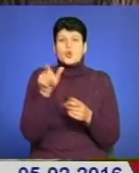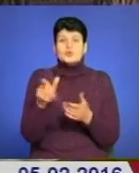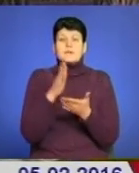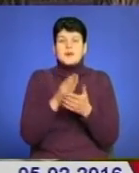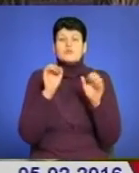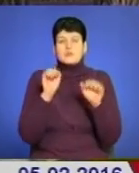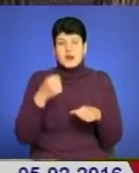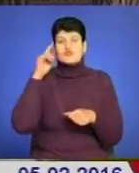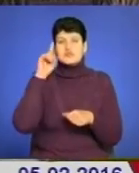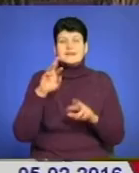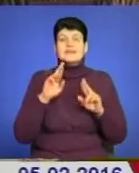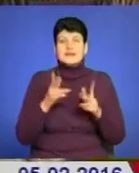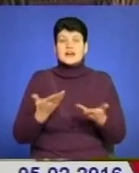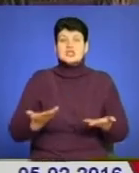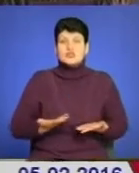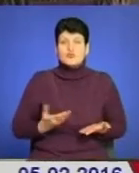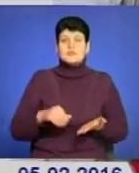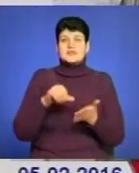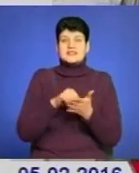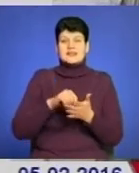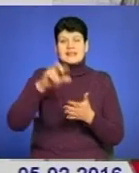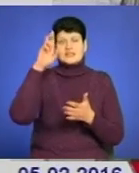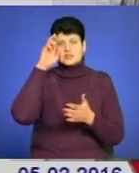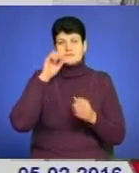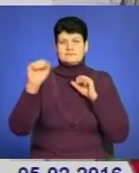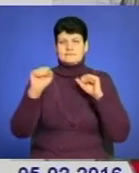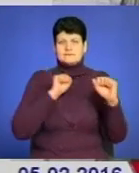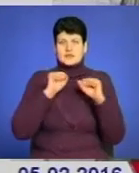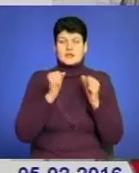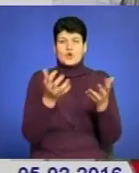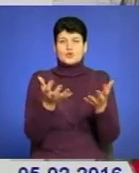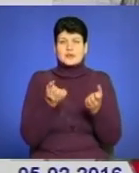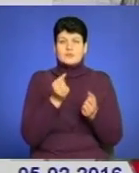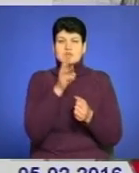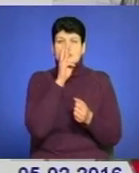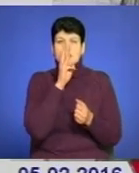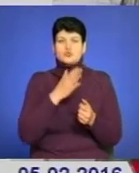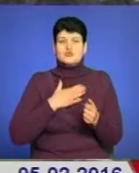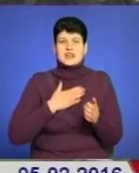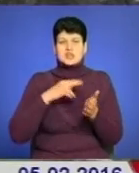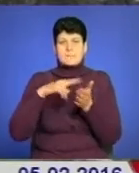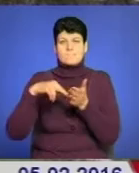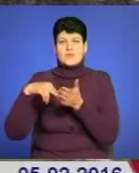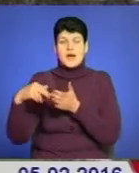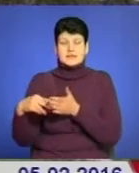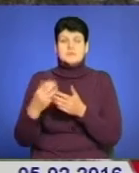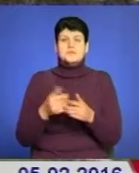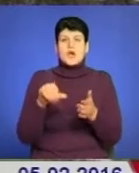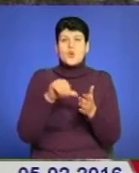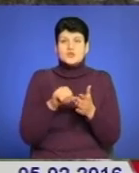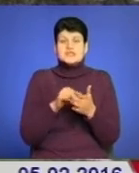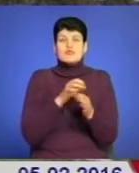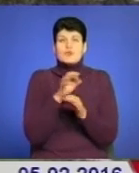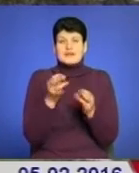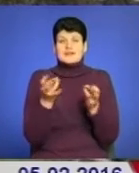право знати, як живуть представники державного апарату, котрі одержують заробітну плату із наших податків. Для участі у проєкті